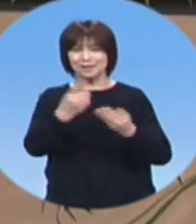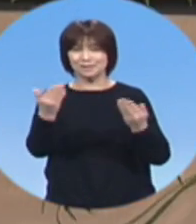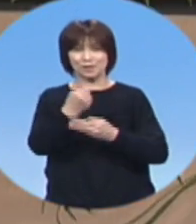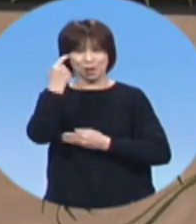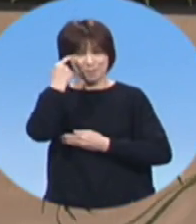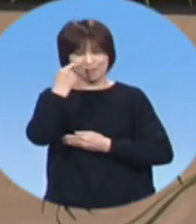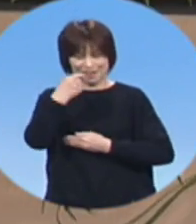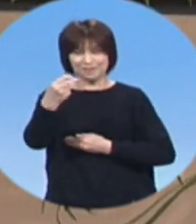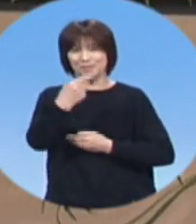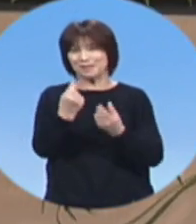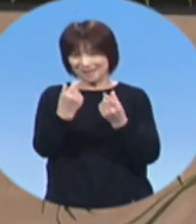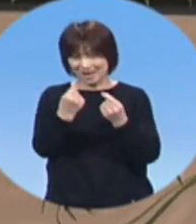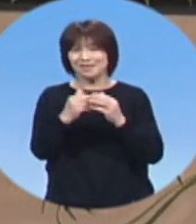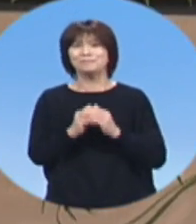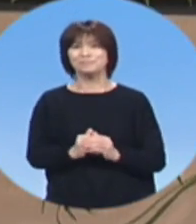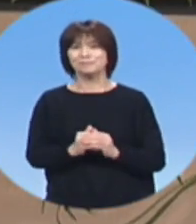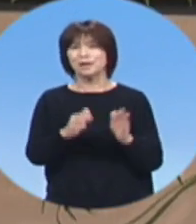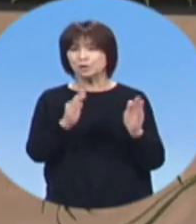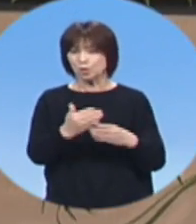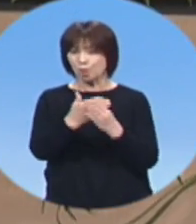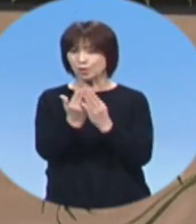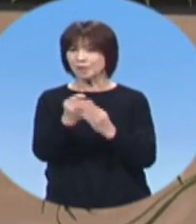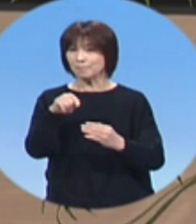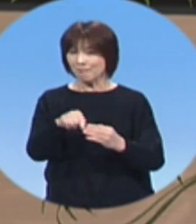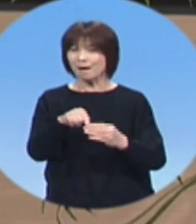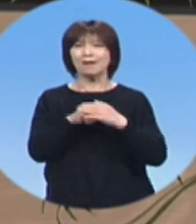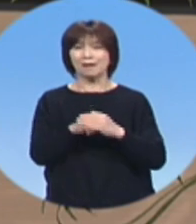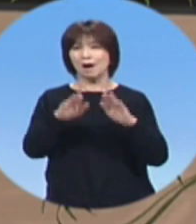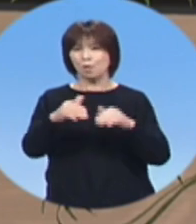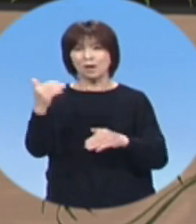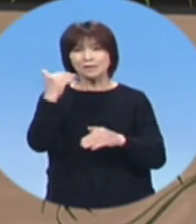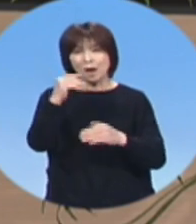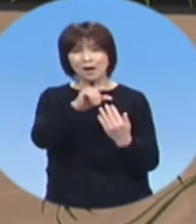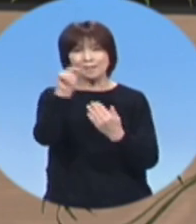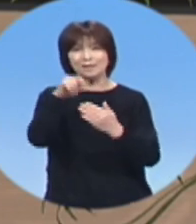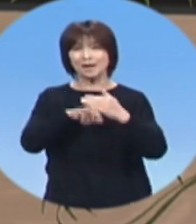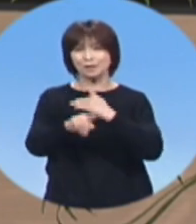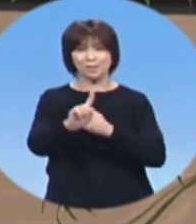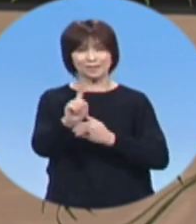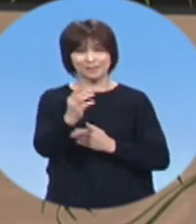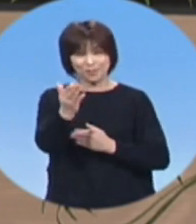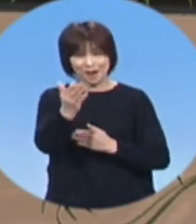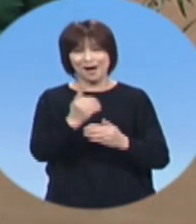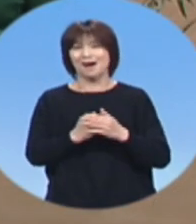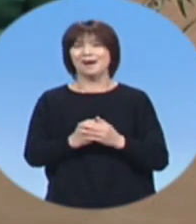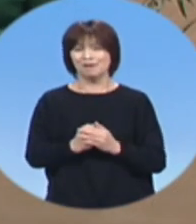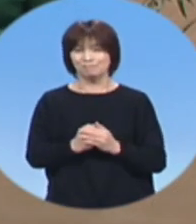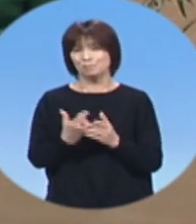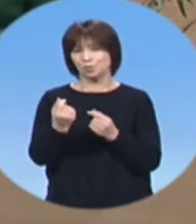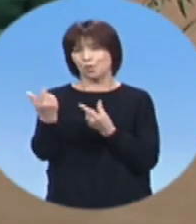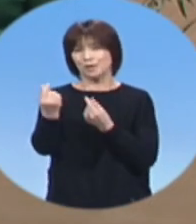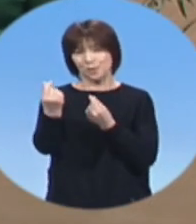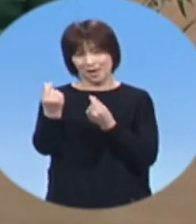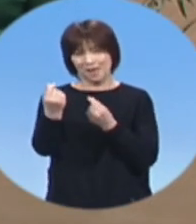じゃあしっかり見ますね。そのおひなさまなんですが、今回さわらを選んだのはなぜでしょうか？ そう思い